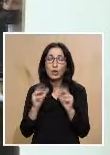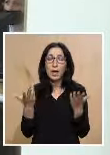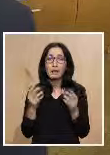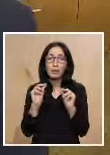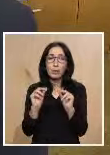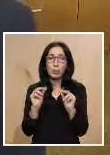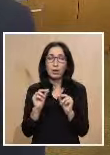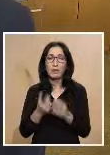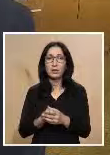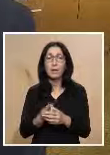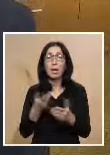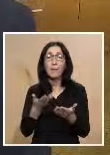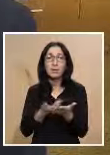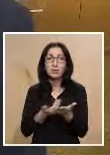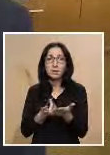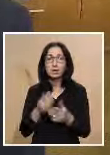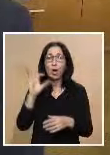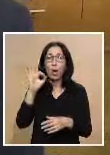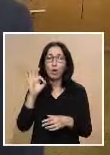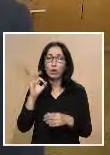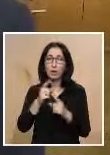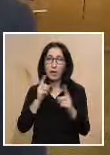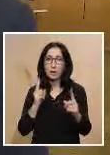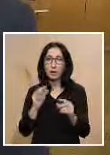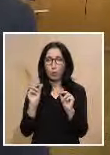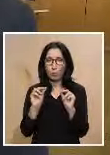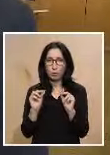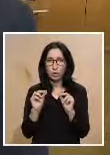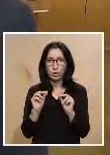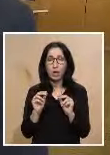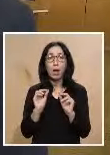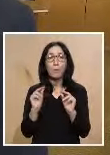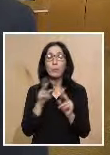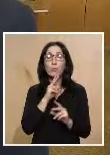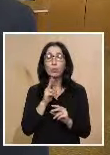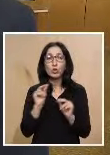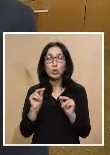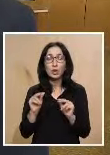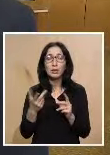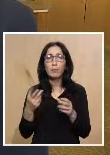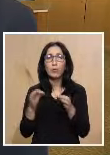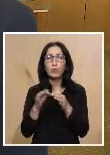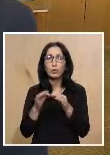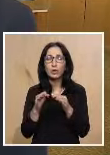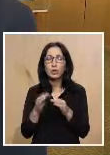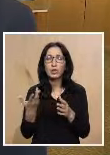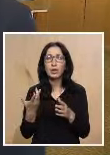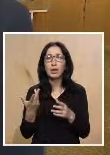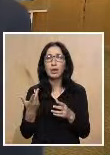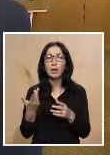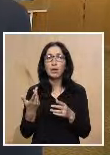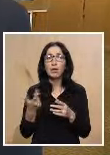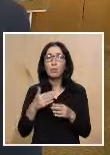му. Предизвикателството, наречено онлайн обучение, преподавателите от катедрата по филологически и природни